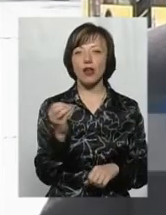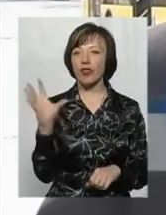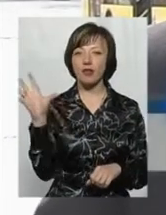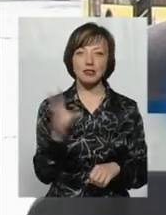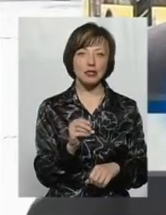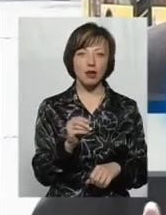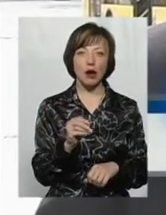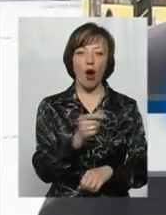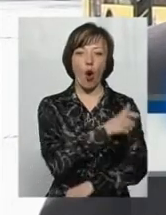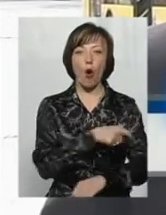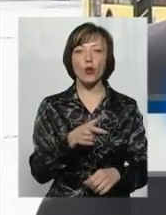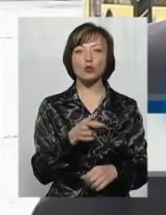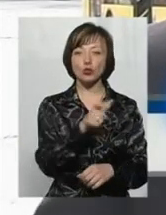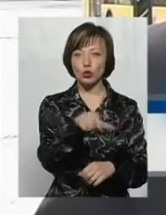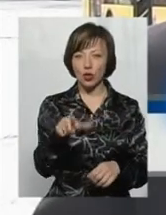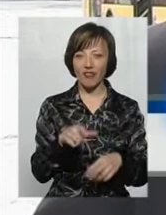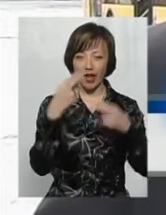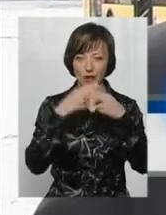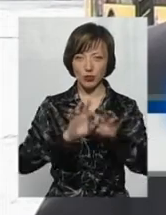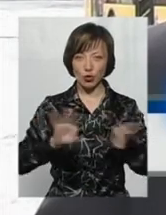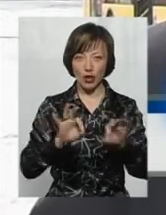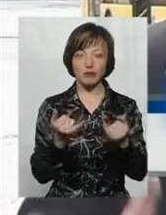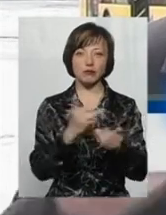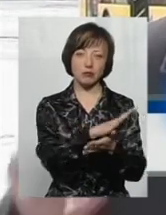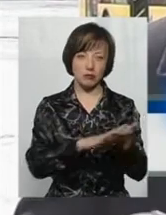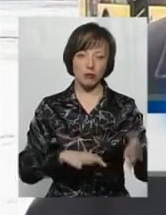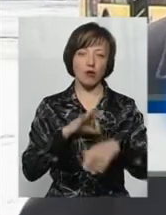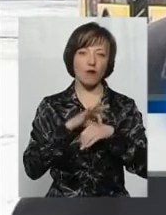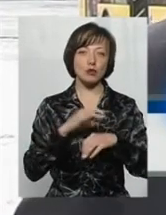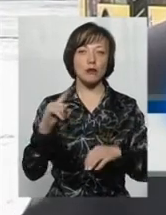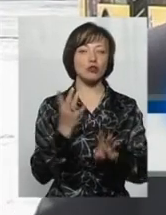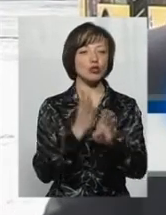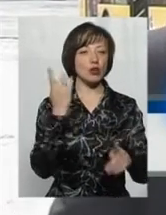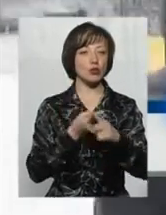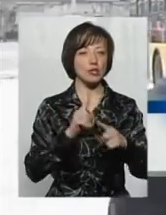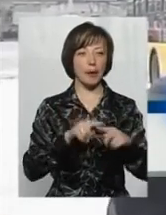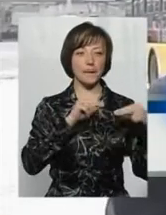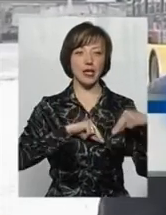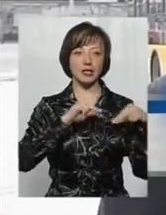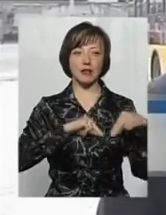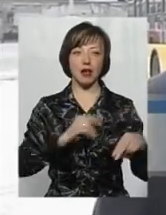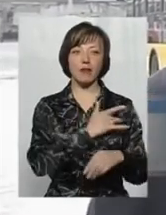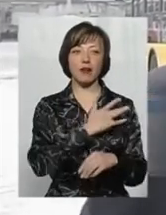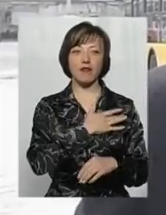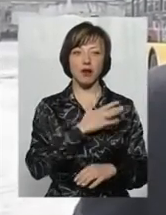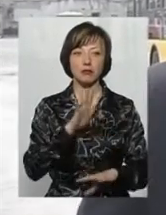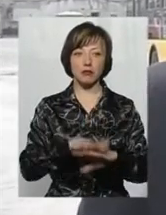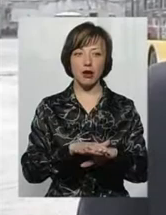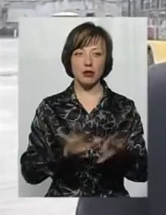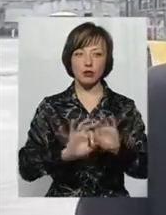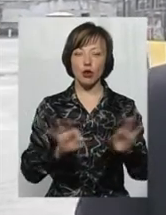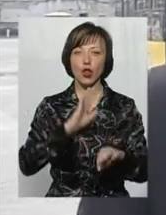кондукторів провели інструктаж. Він на сьогоднішній день проводиться. В першу чергу це працівниками Приватбанку,